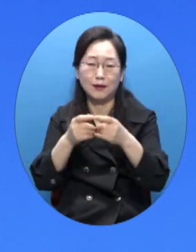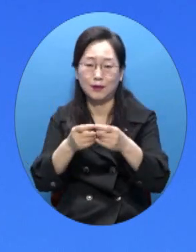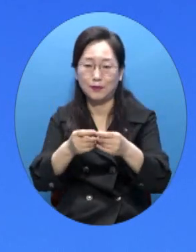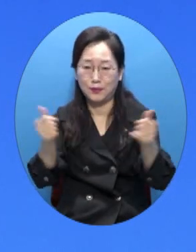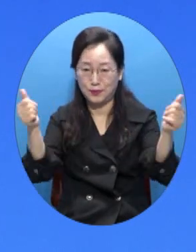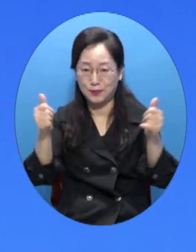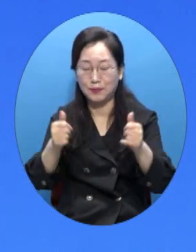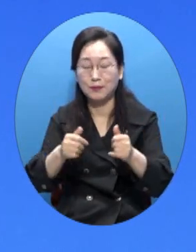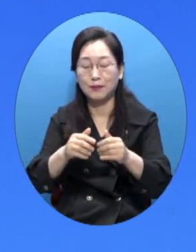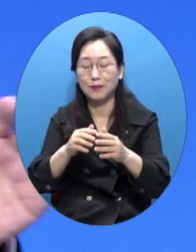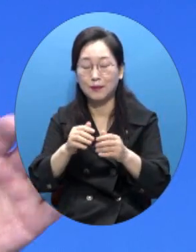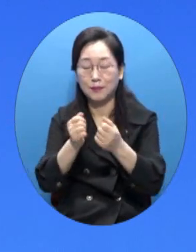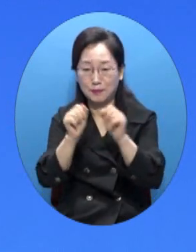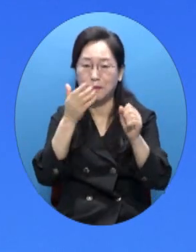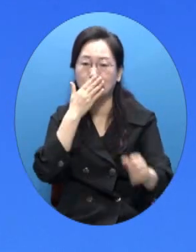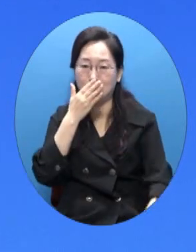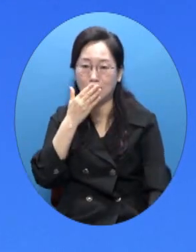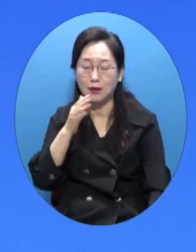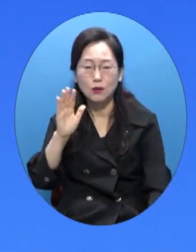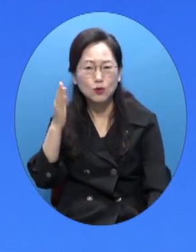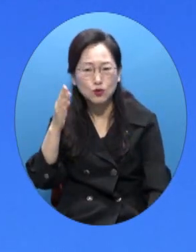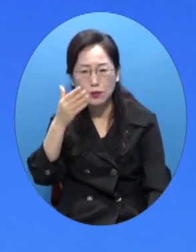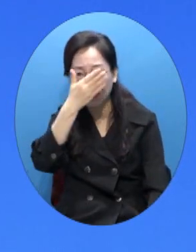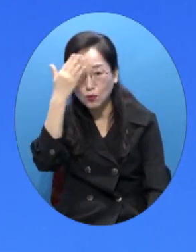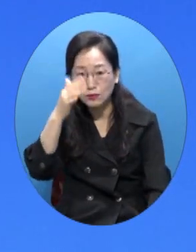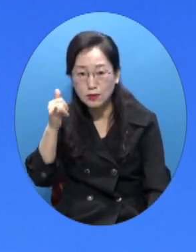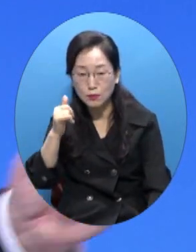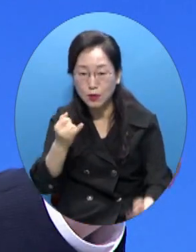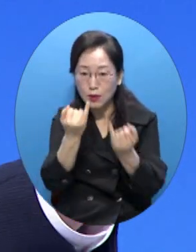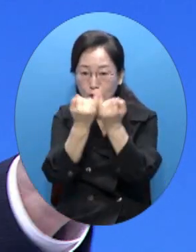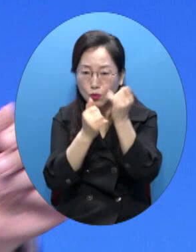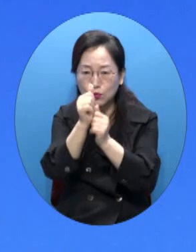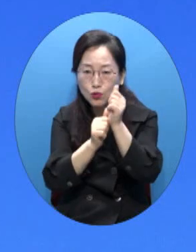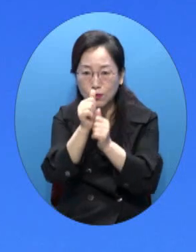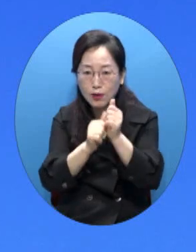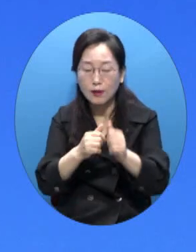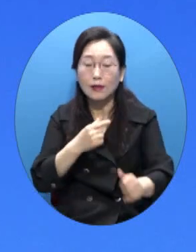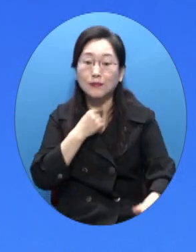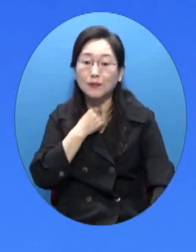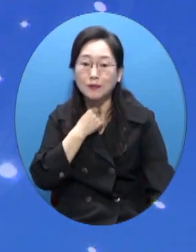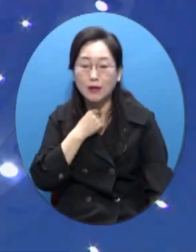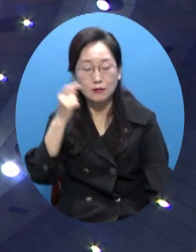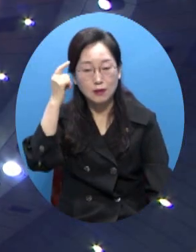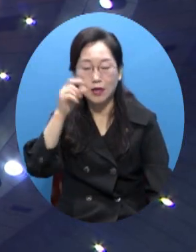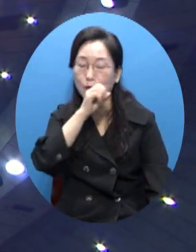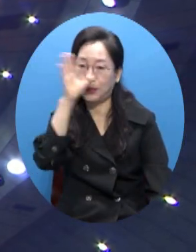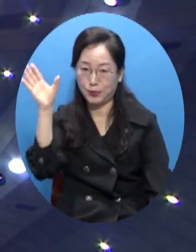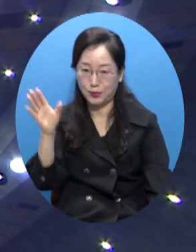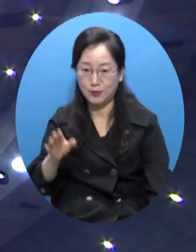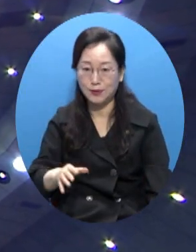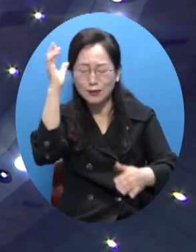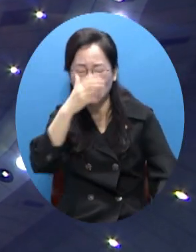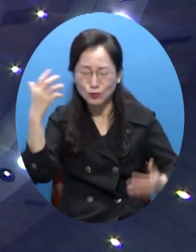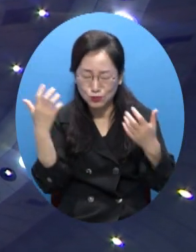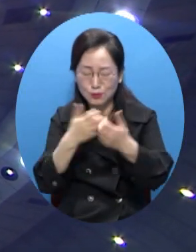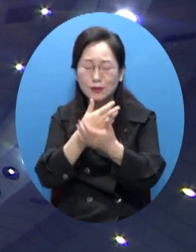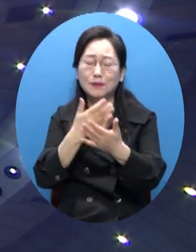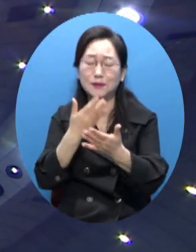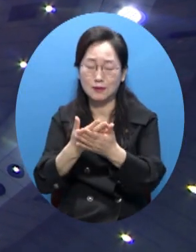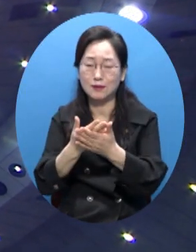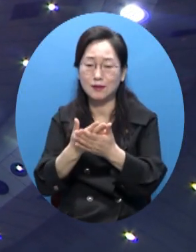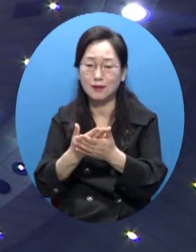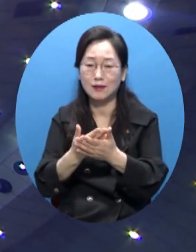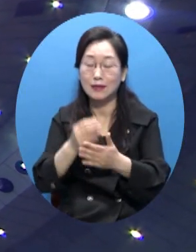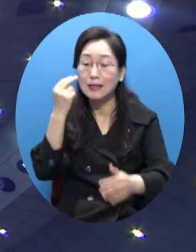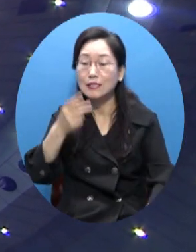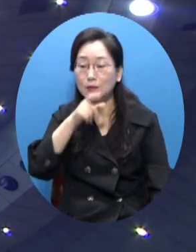또 젊은이들에게 독포처럼 퍼지는 동성애 중독에서 벗어날 수 있게 되는 것입니다. 주여 우리를 성애로 충만케 하여 주어서